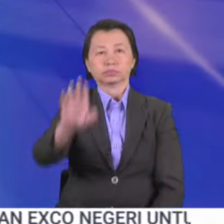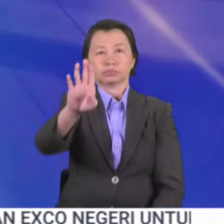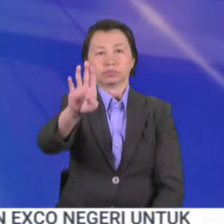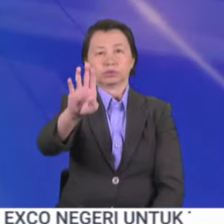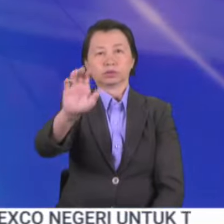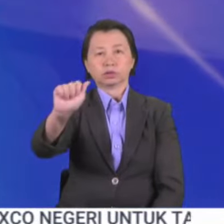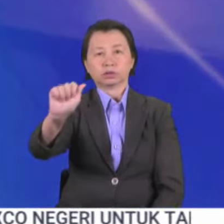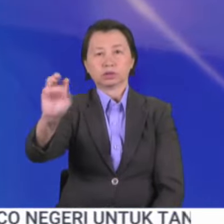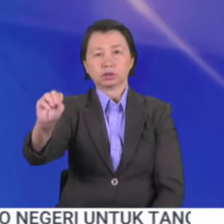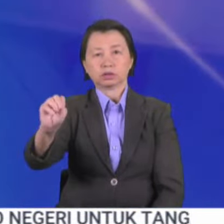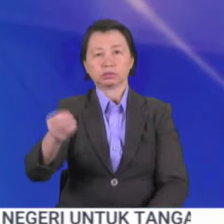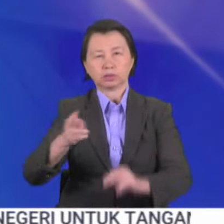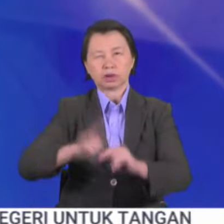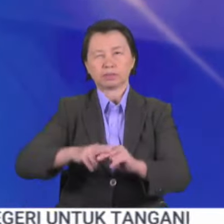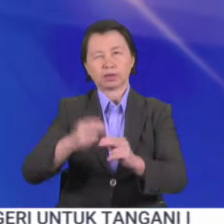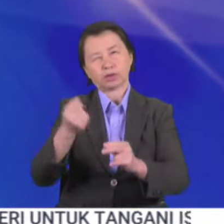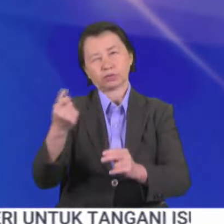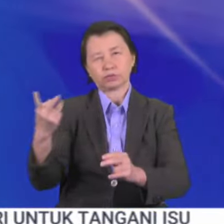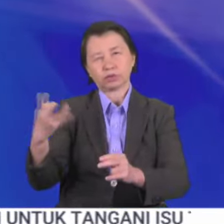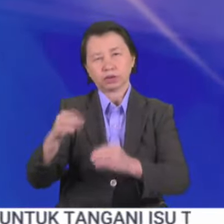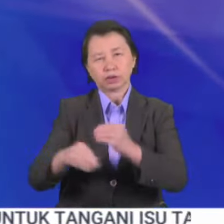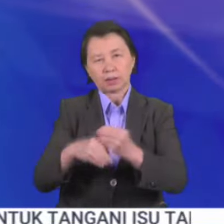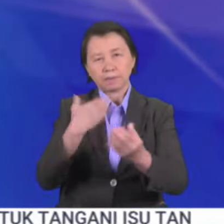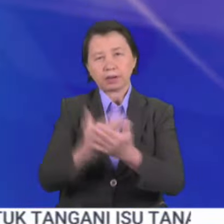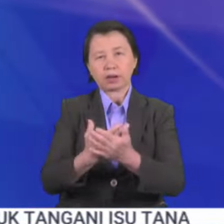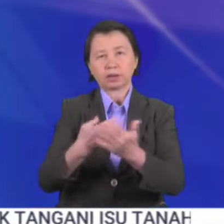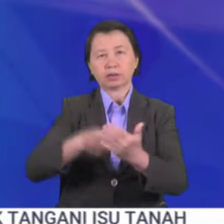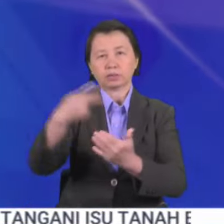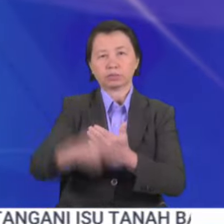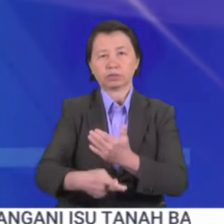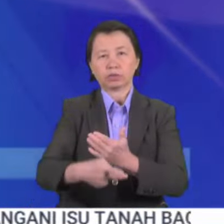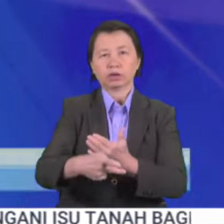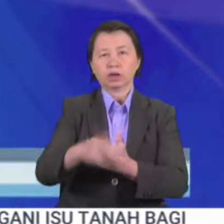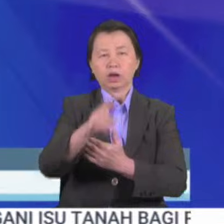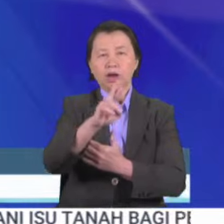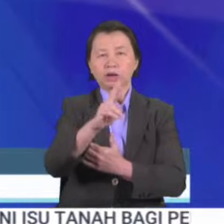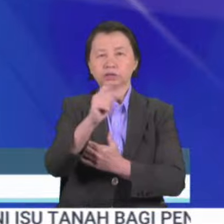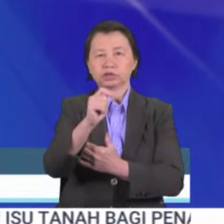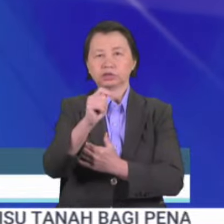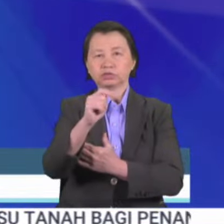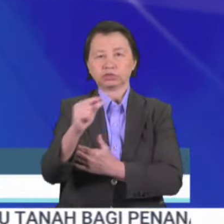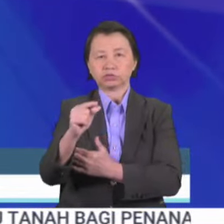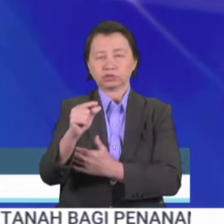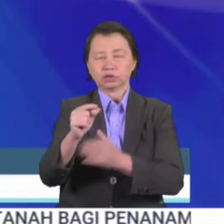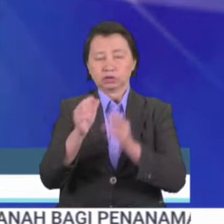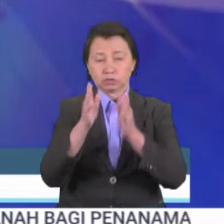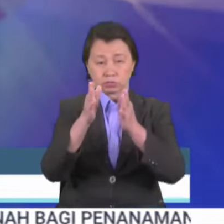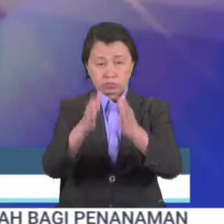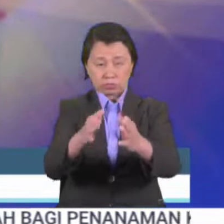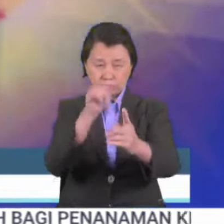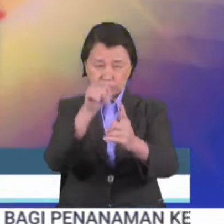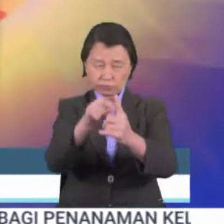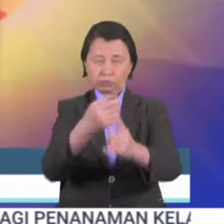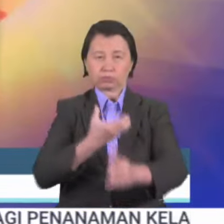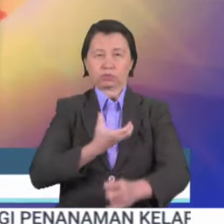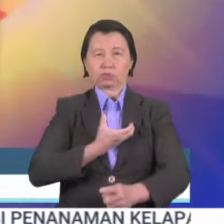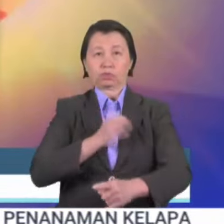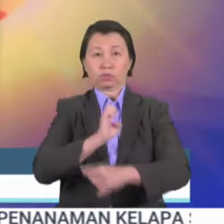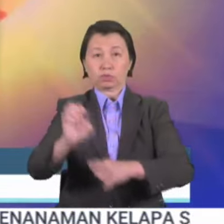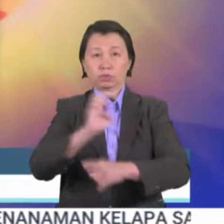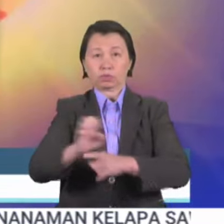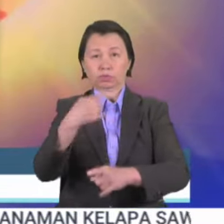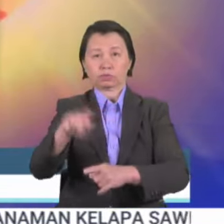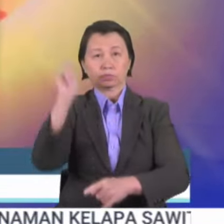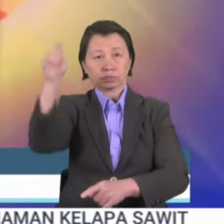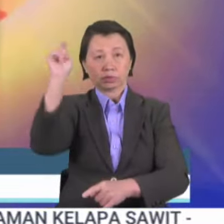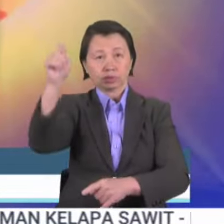Persatuan Badminton Malaysia BAM akan melakukan beberapa penambahbaikan dalam program Road to Gold RTG bagi meningkatkan prestasi kamp badminton menjelang